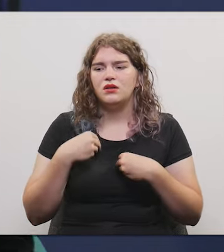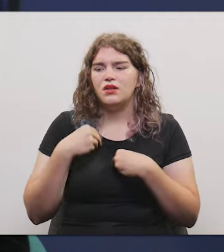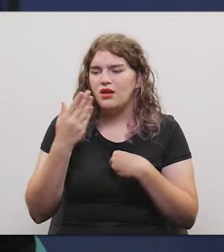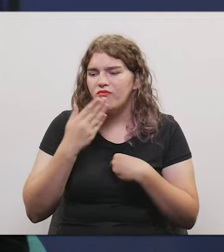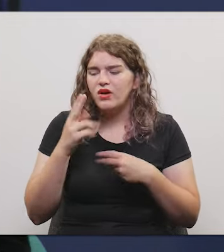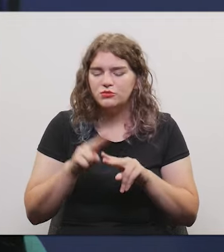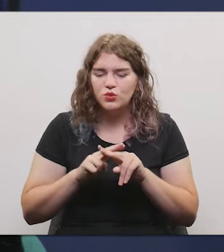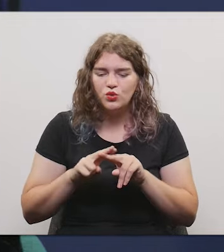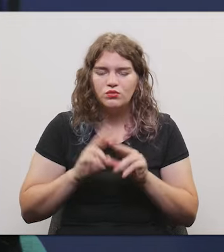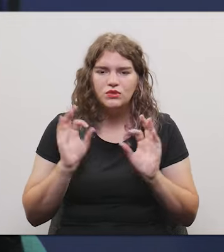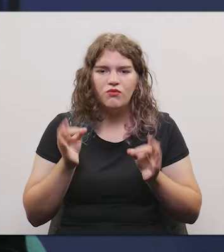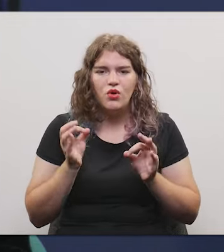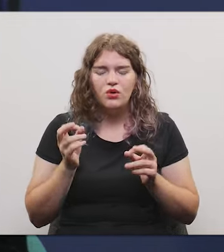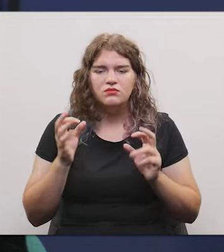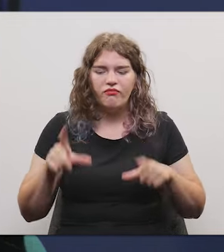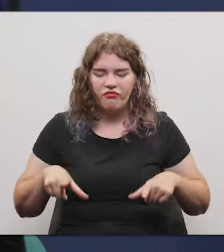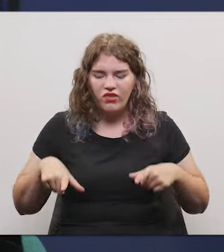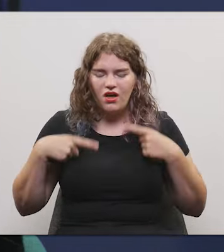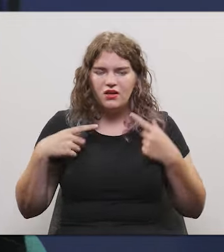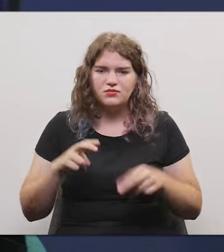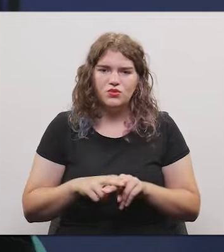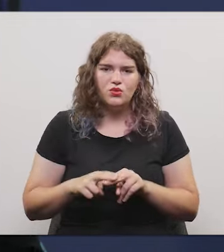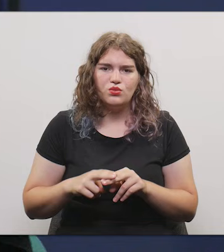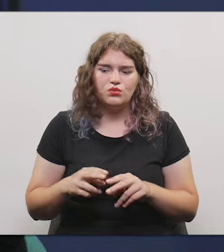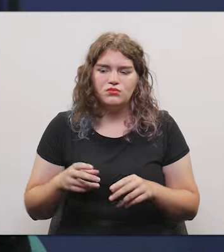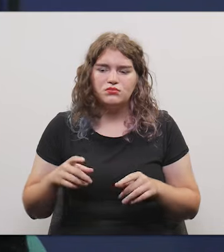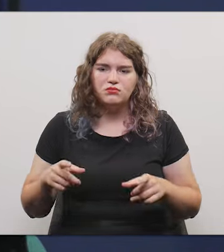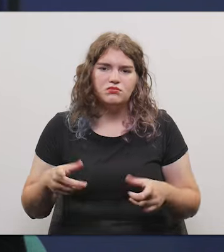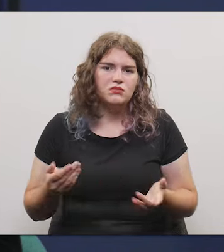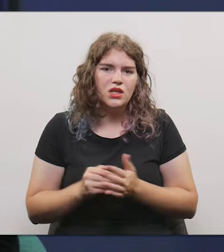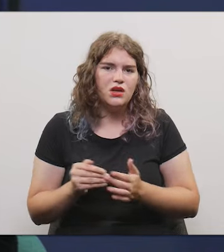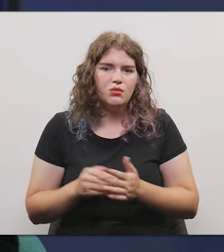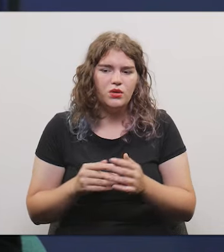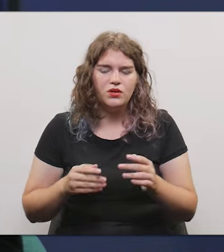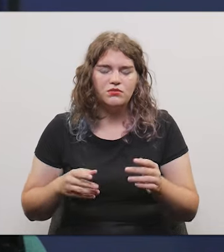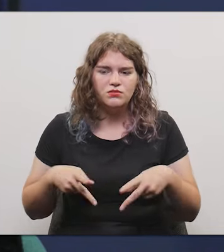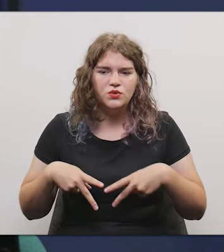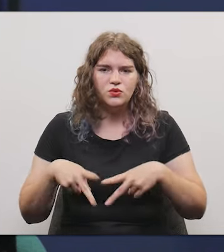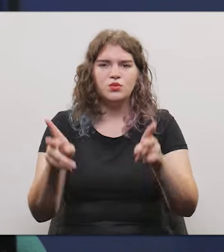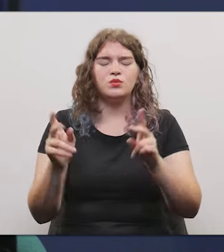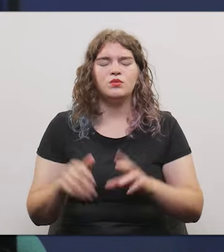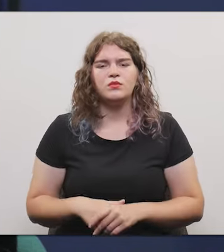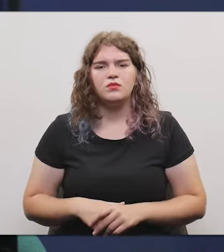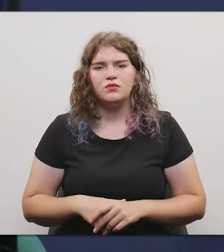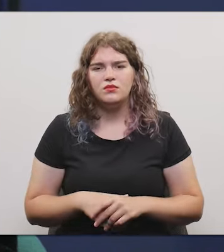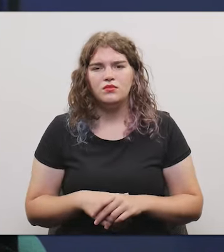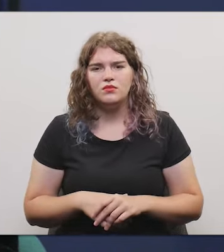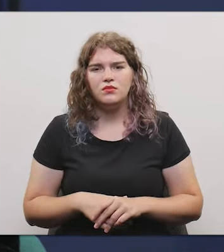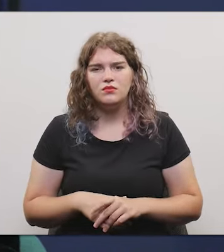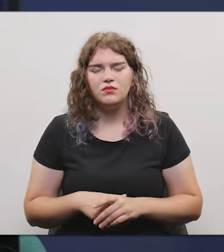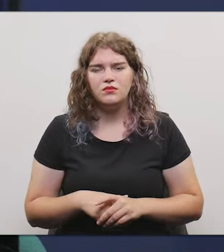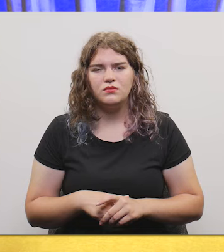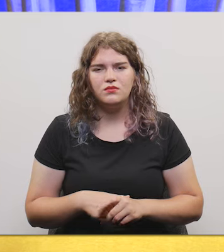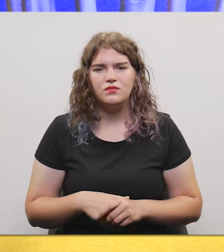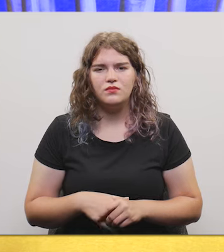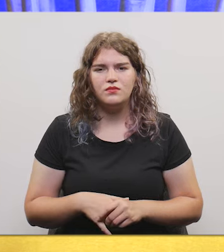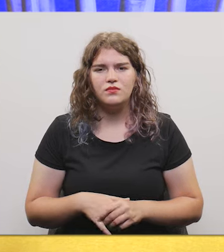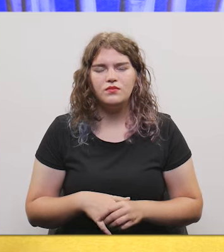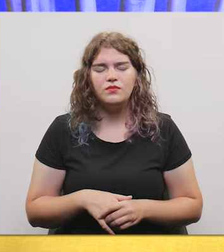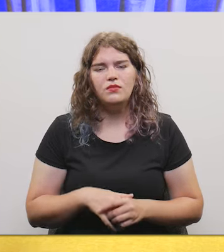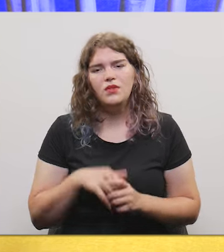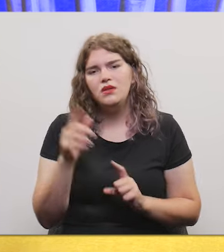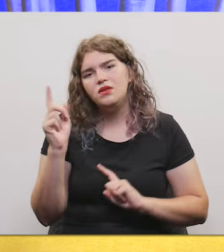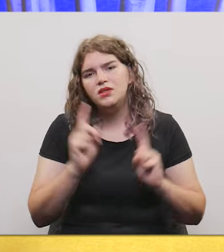atunci Biblia e cea care efectiv ne învață cum să mergem și ne ajută și ne dă toate resursele de care avem nevoie.